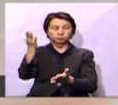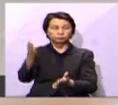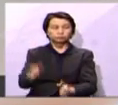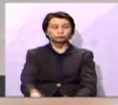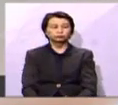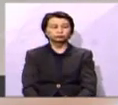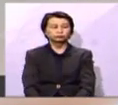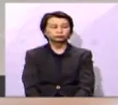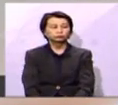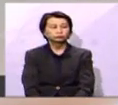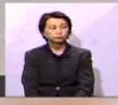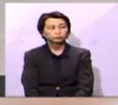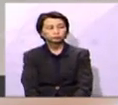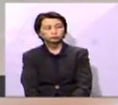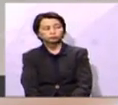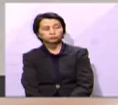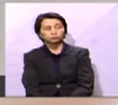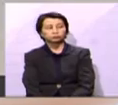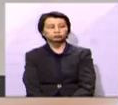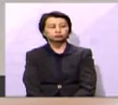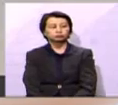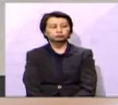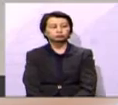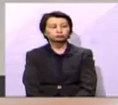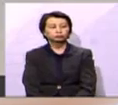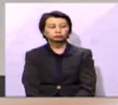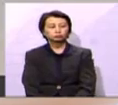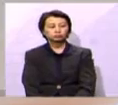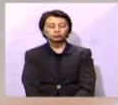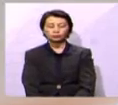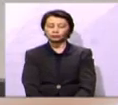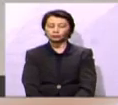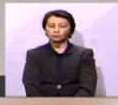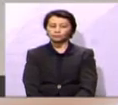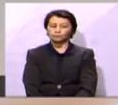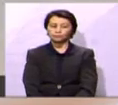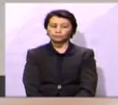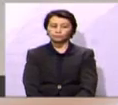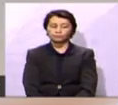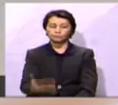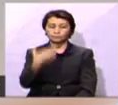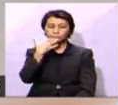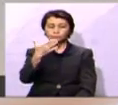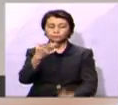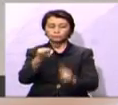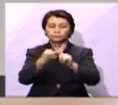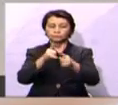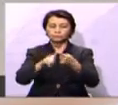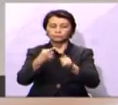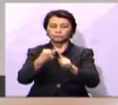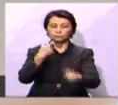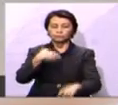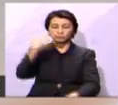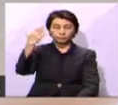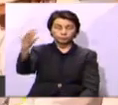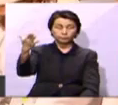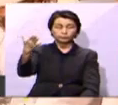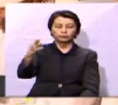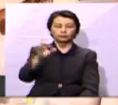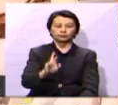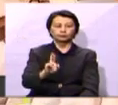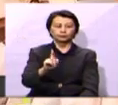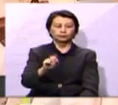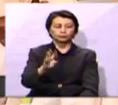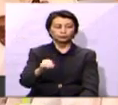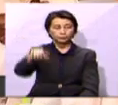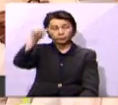Terima Terima kasih rakan penyampai akhtar dan syuhada di Angkasa